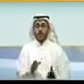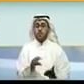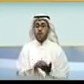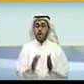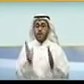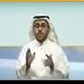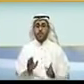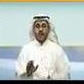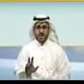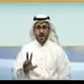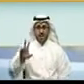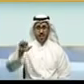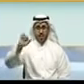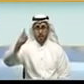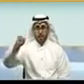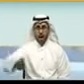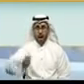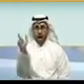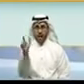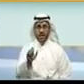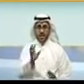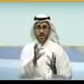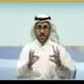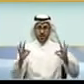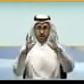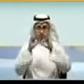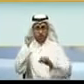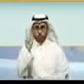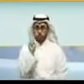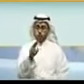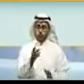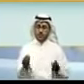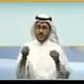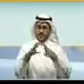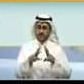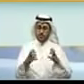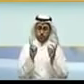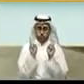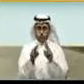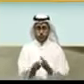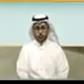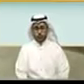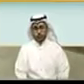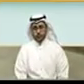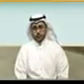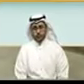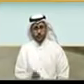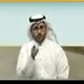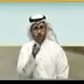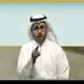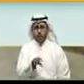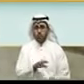حيث استفاد منه أكثر من 2000 شاب وشابة. المزيد في التقرير التالي.